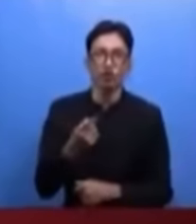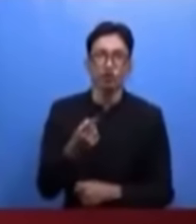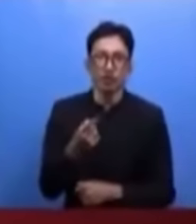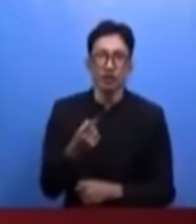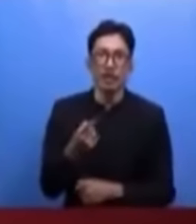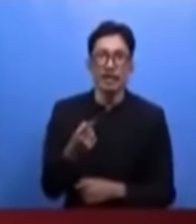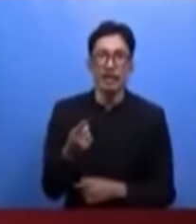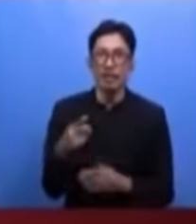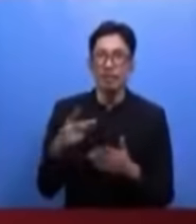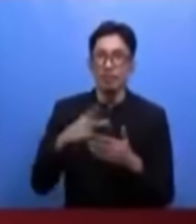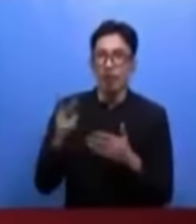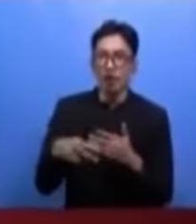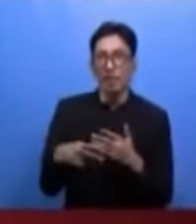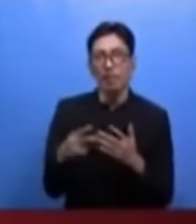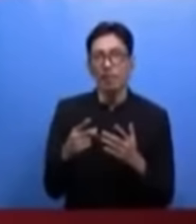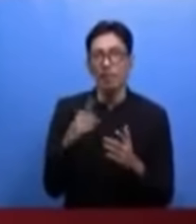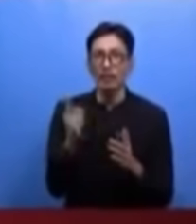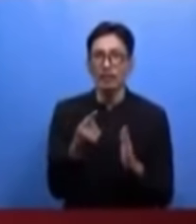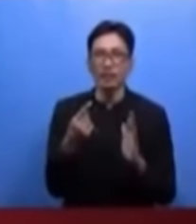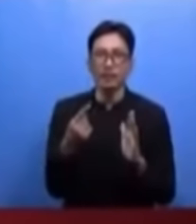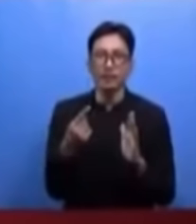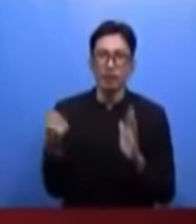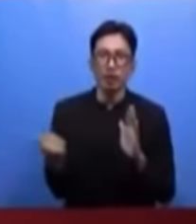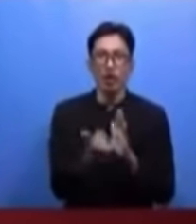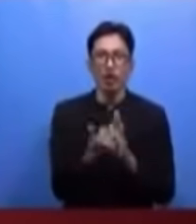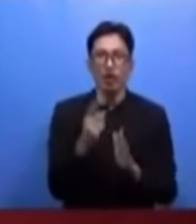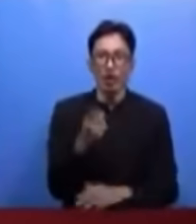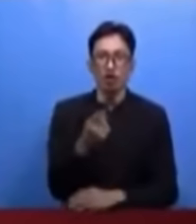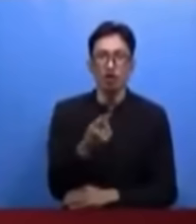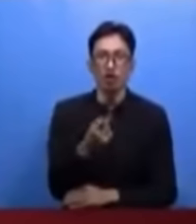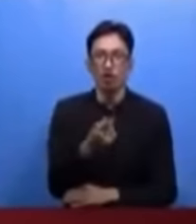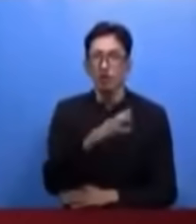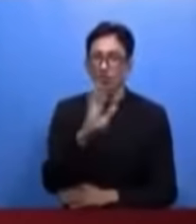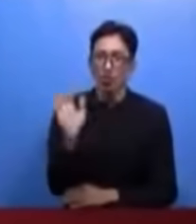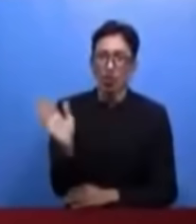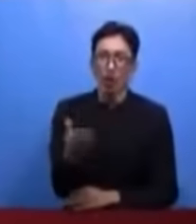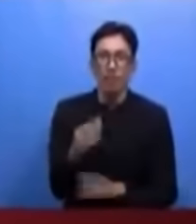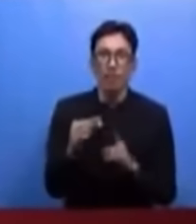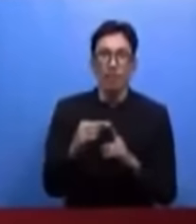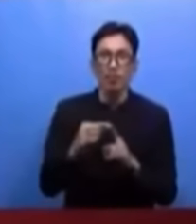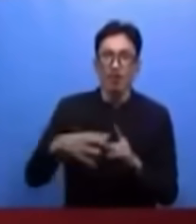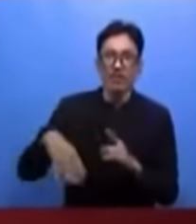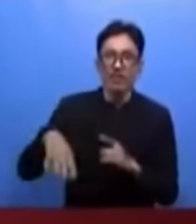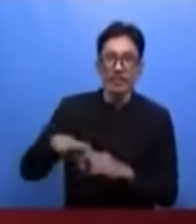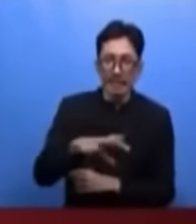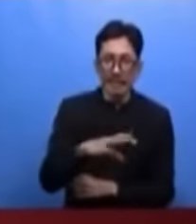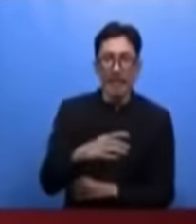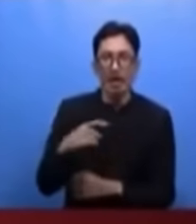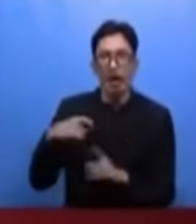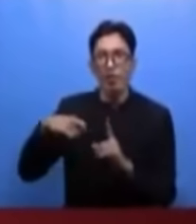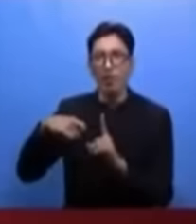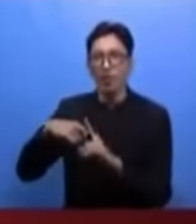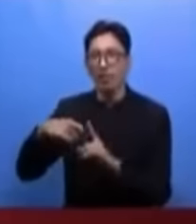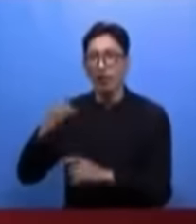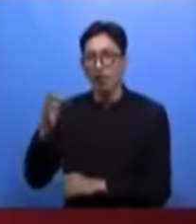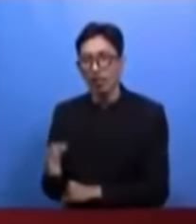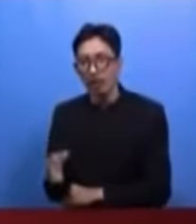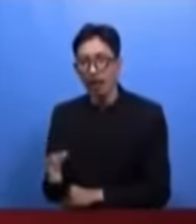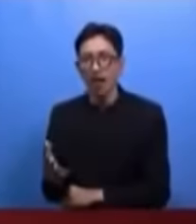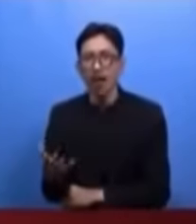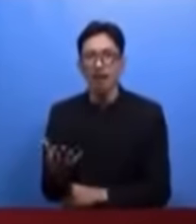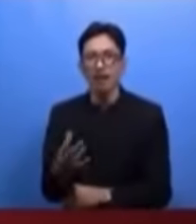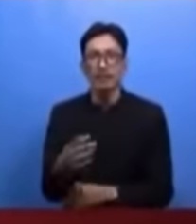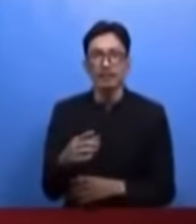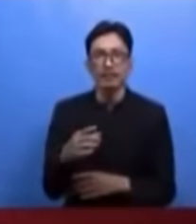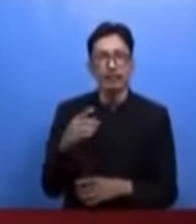ini adalah wajib hukumnya dilaksanakan oleh seluruh baik provinsi ataupun kabupaten kota sampai ke tingkatan